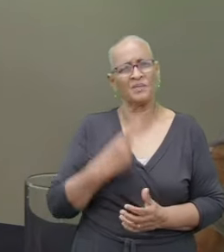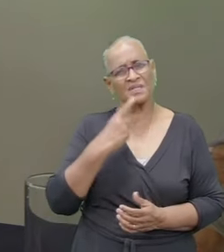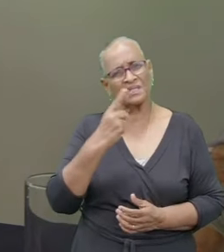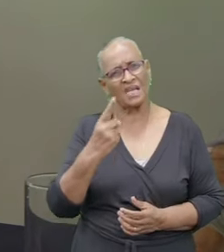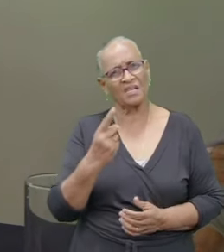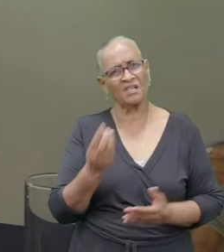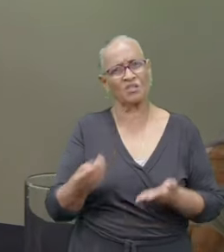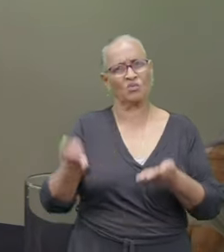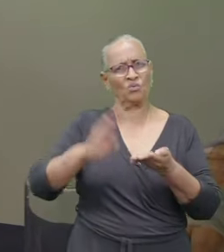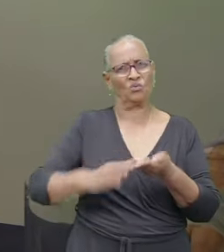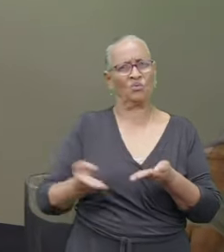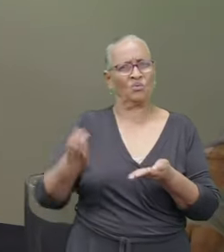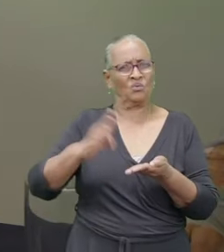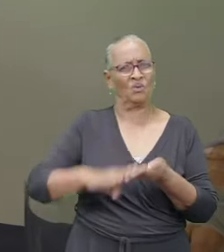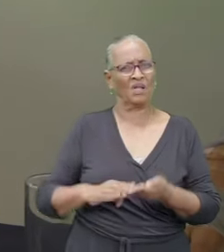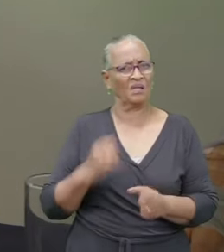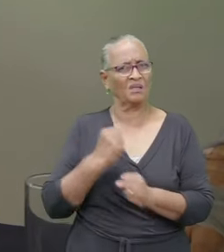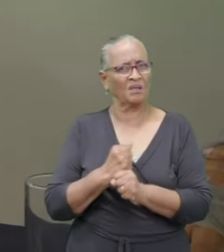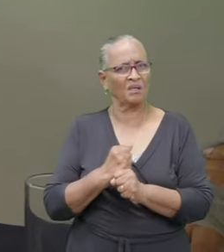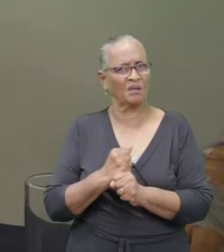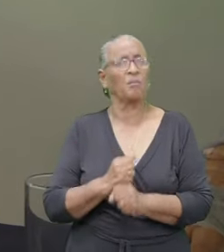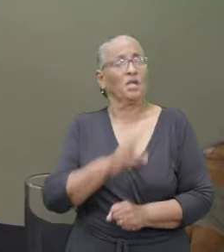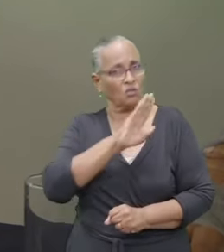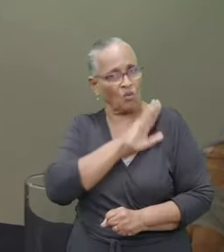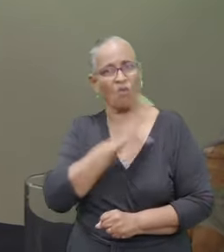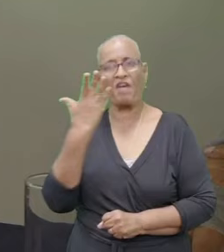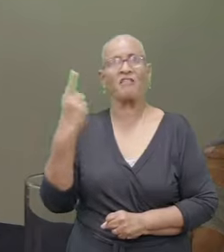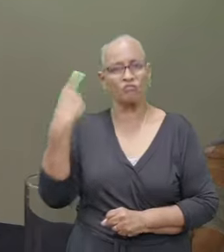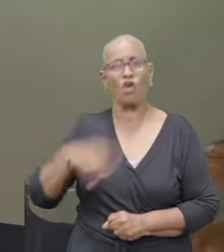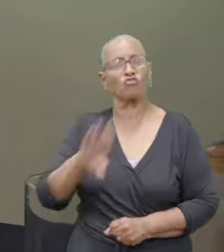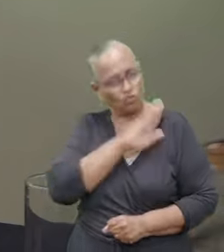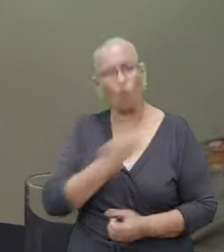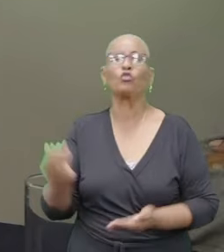toelagen zijn functioneel, maar dit is dan weer een toelage. Dus